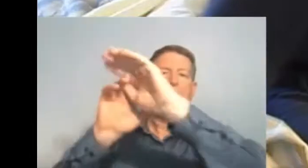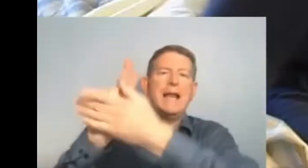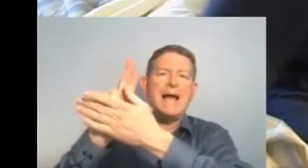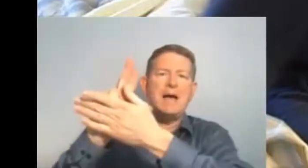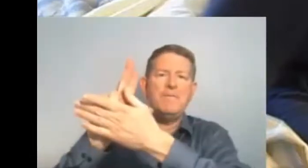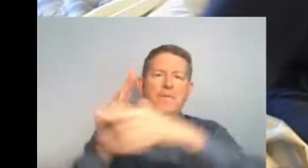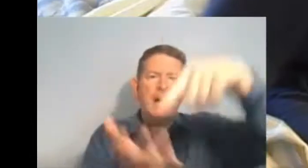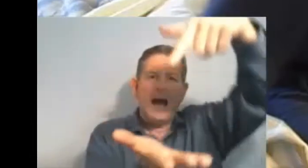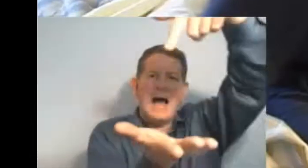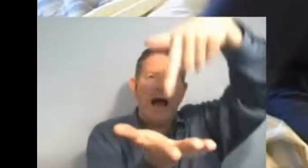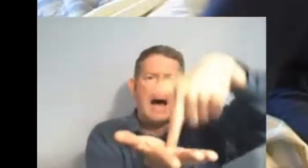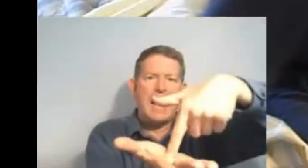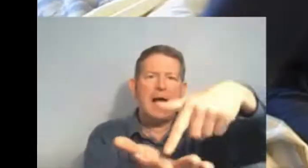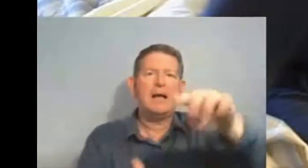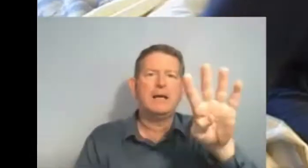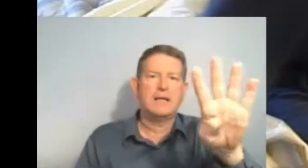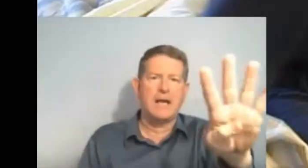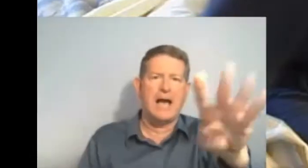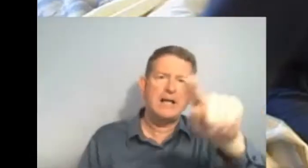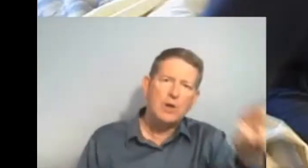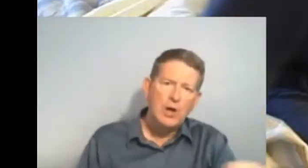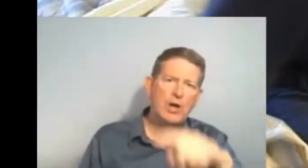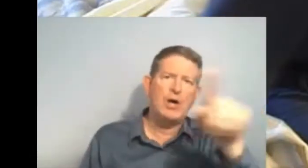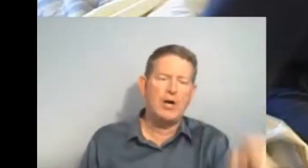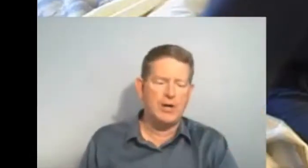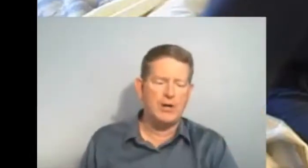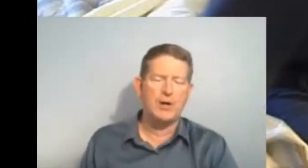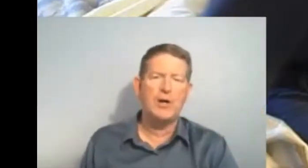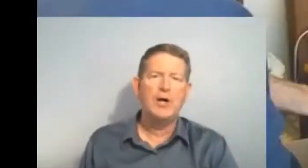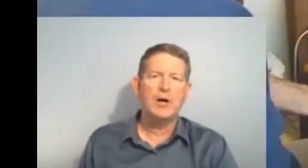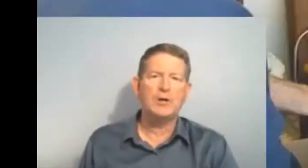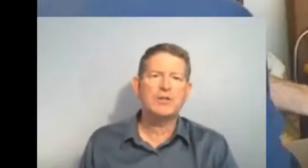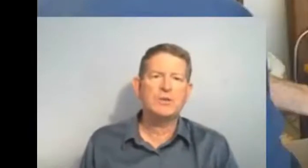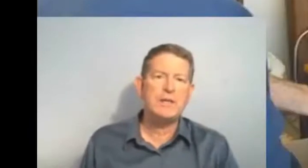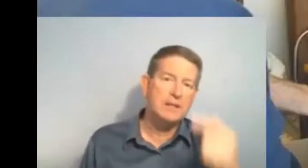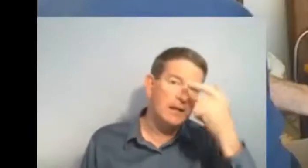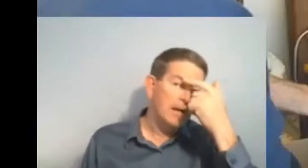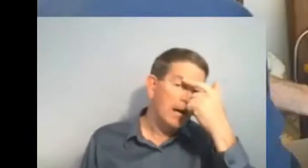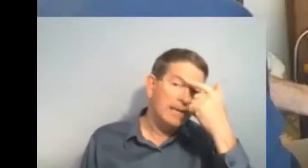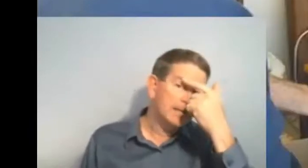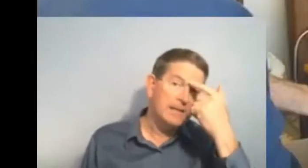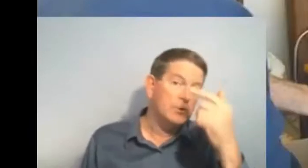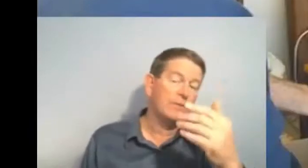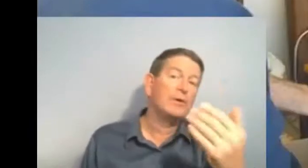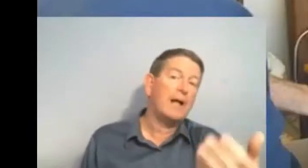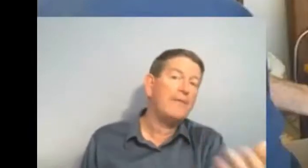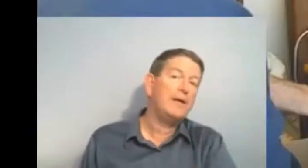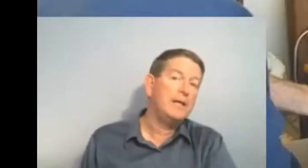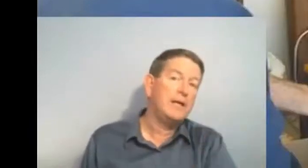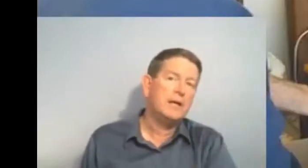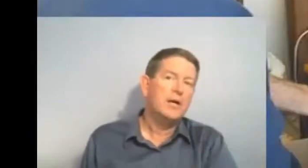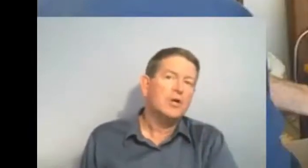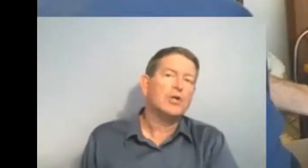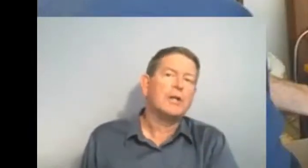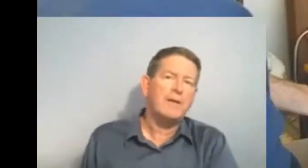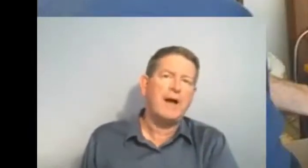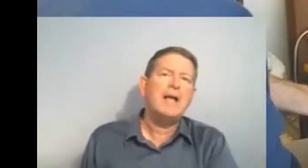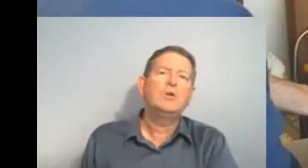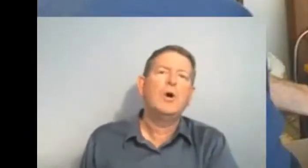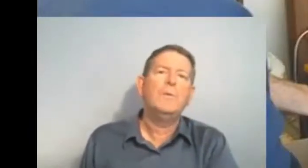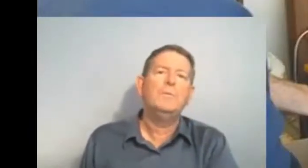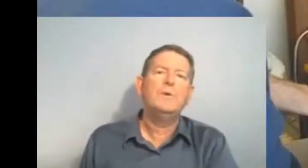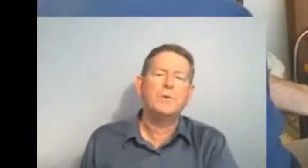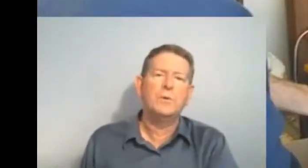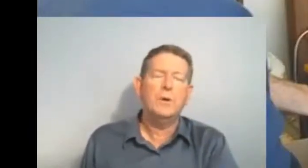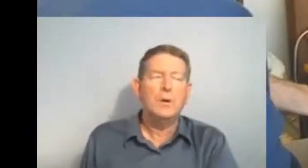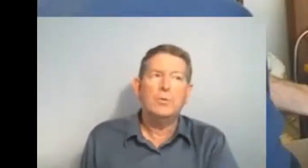me lève à 4 heures. Ensuite, ici, nous avons travaillé. Je travaille